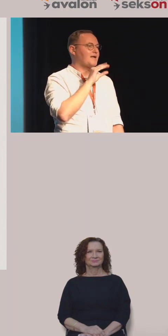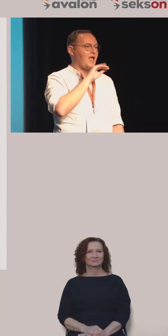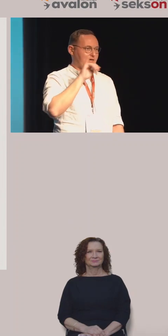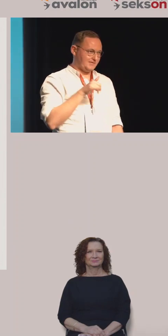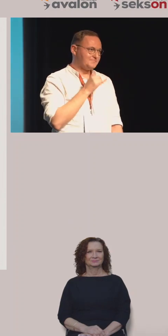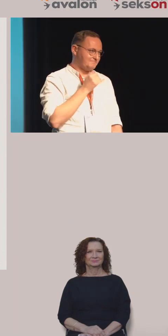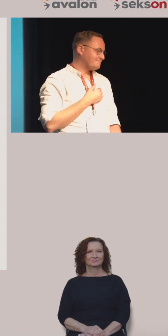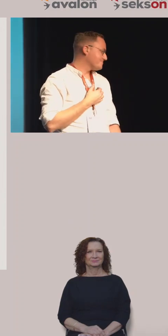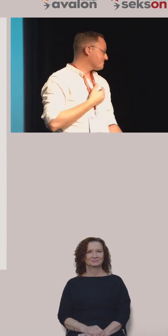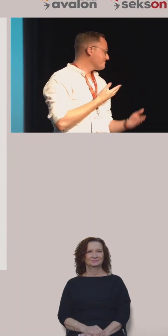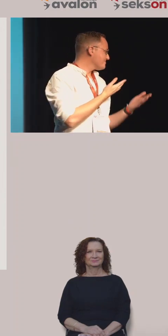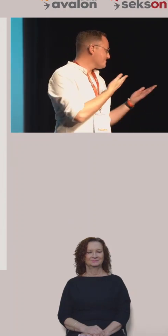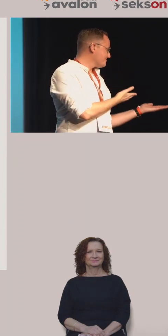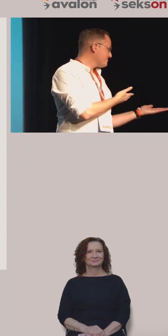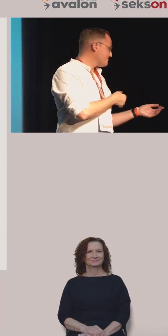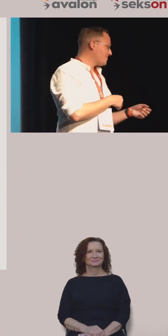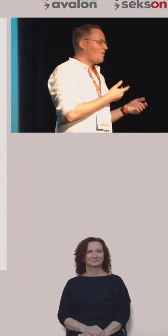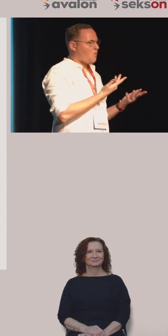Gej.